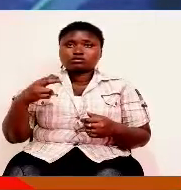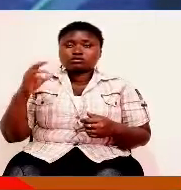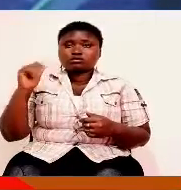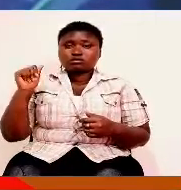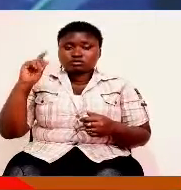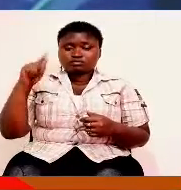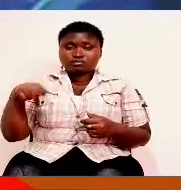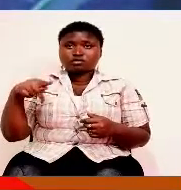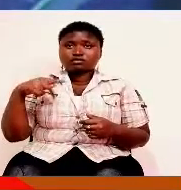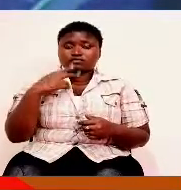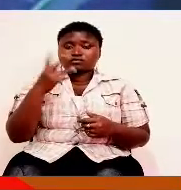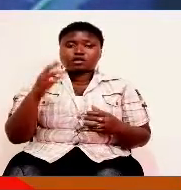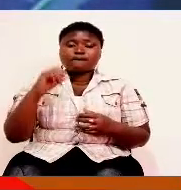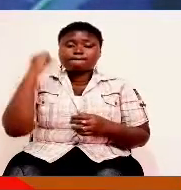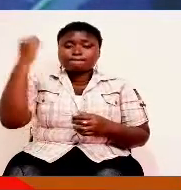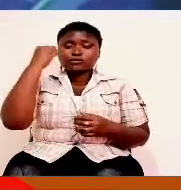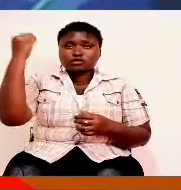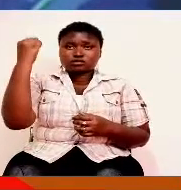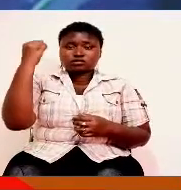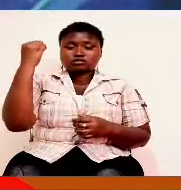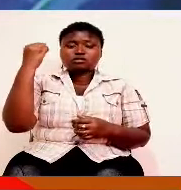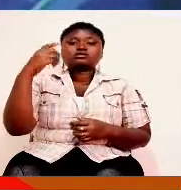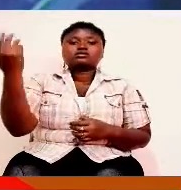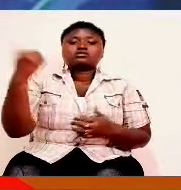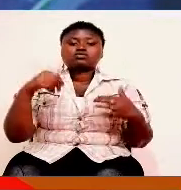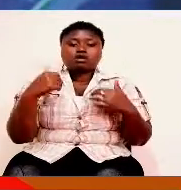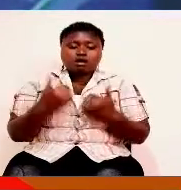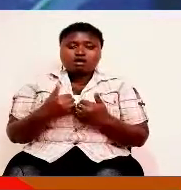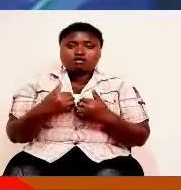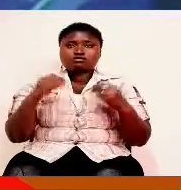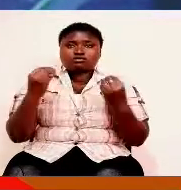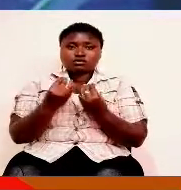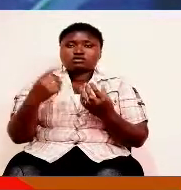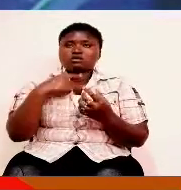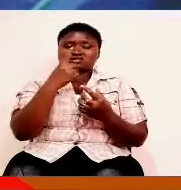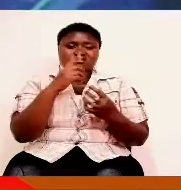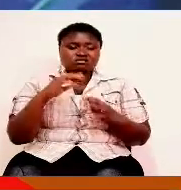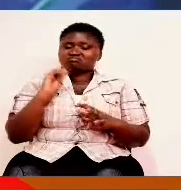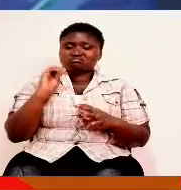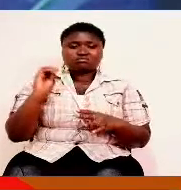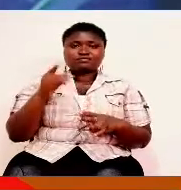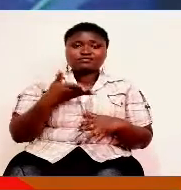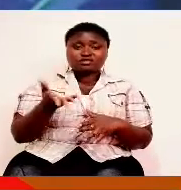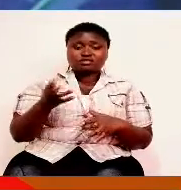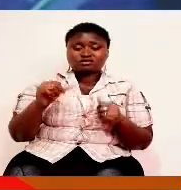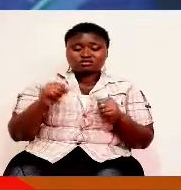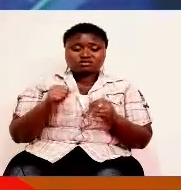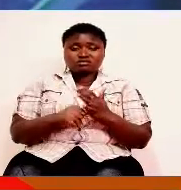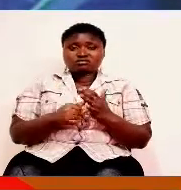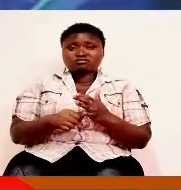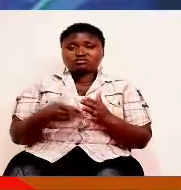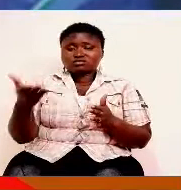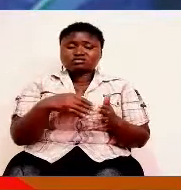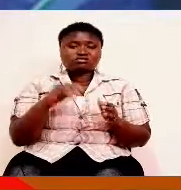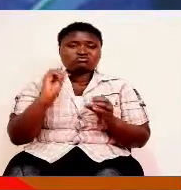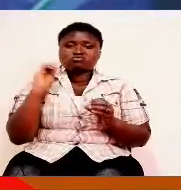MP. Leu ateti matiganete na alia mamunyi itagabaru. Nima menere ilio doyo makiugate. Githagatha kogeke getire na